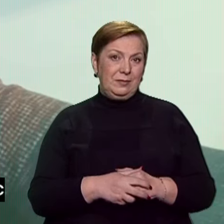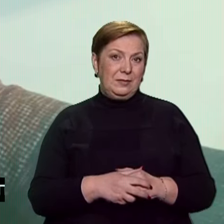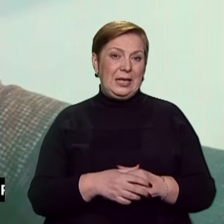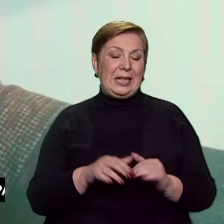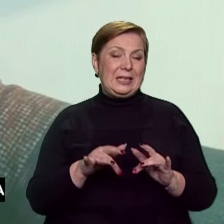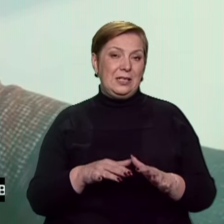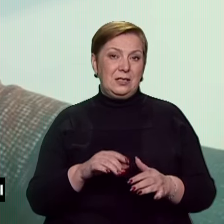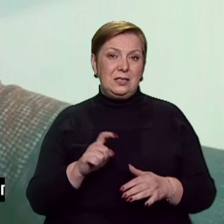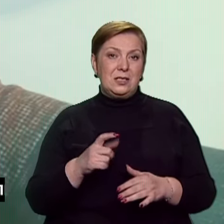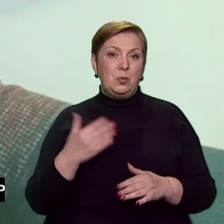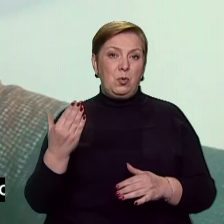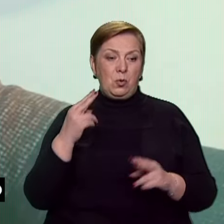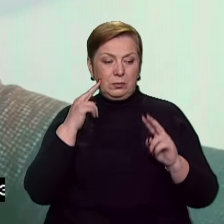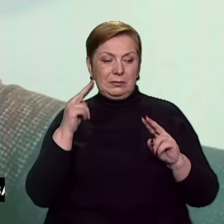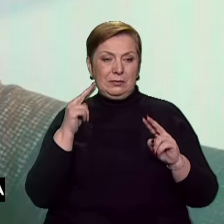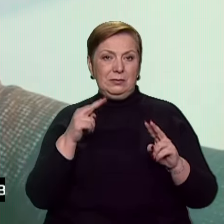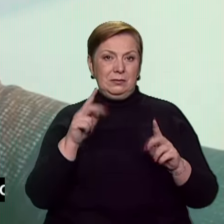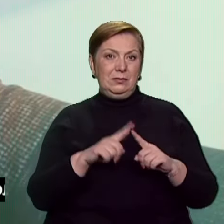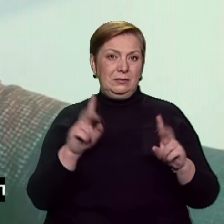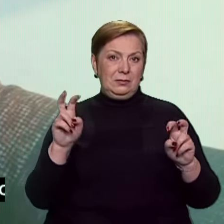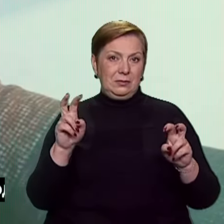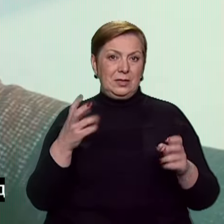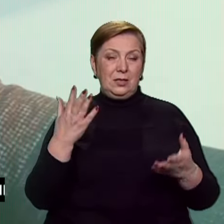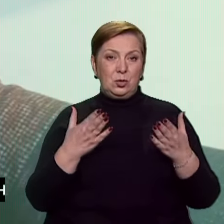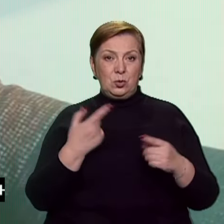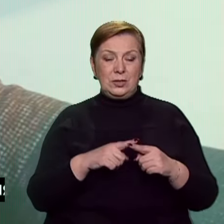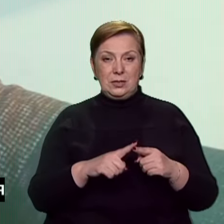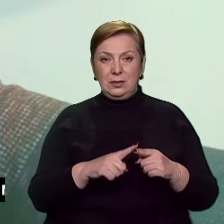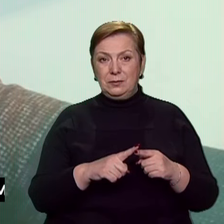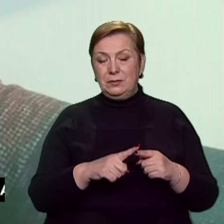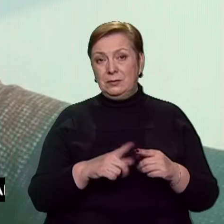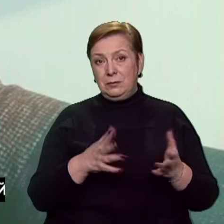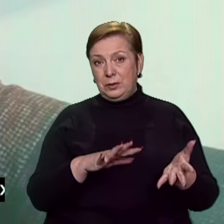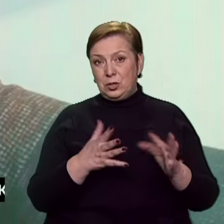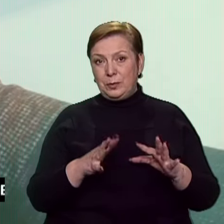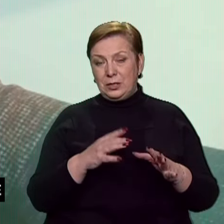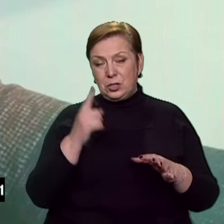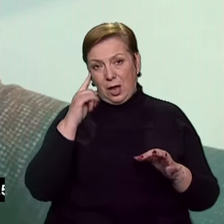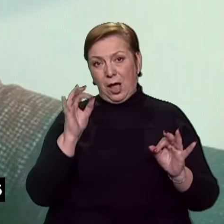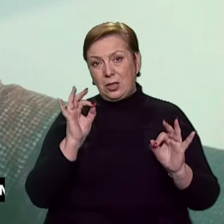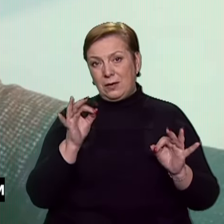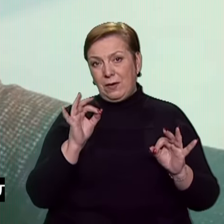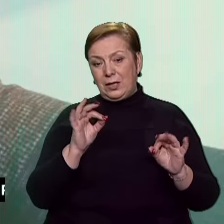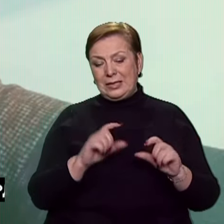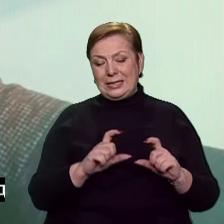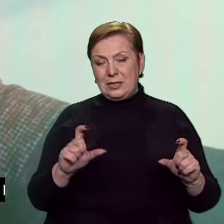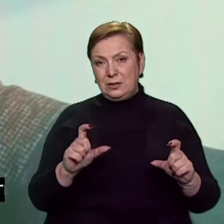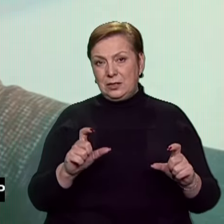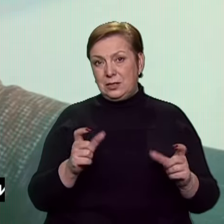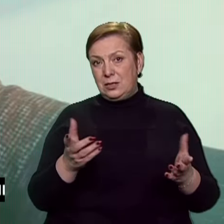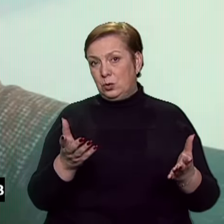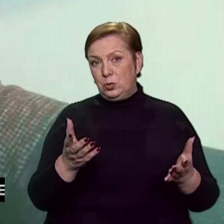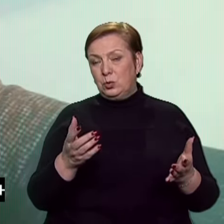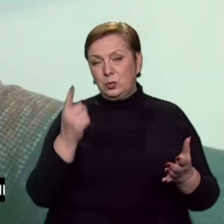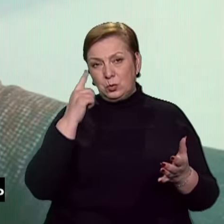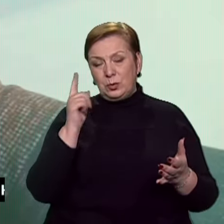дії з боку наглядачів, так званих, якщо це дійсно там більш-менш адекватна виборча дільниця, то